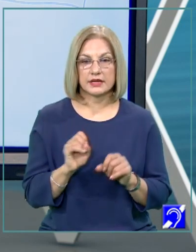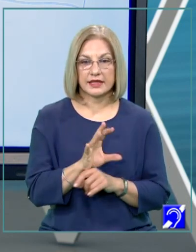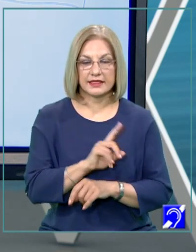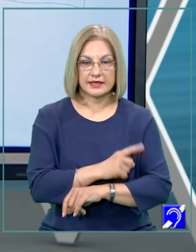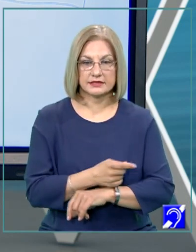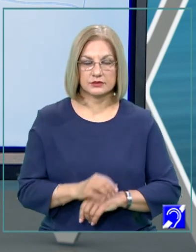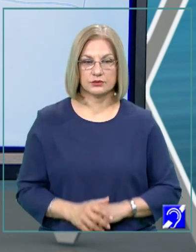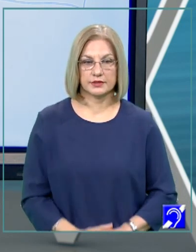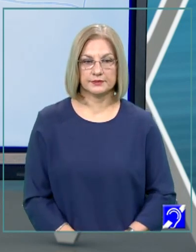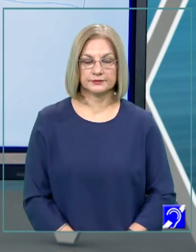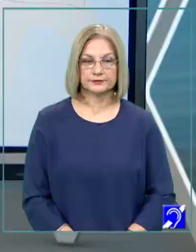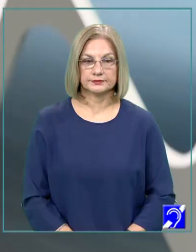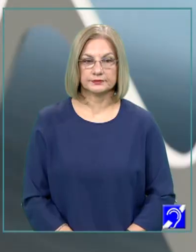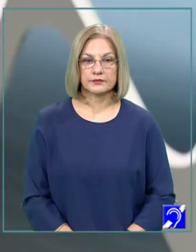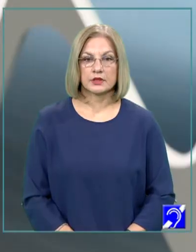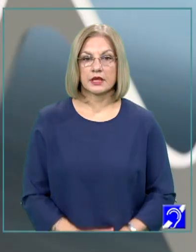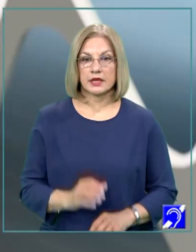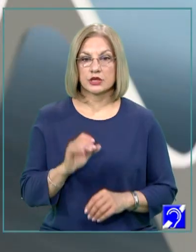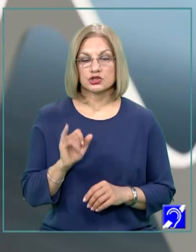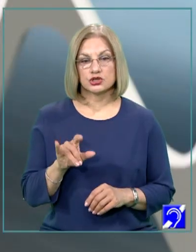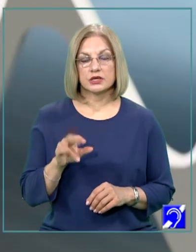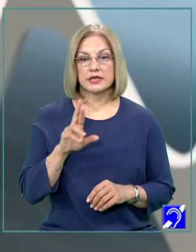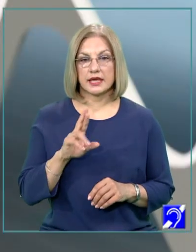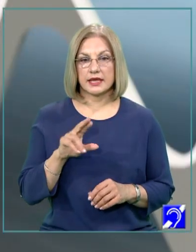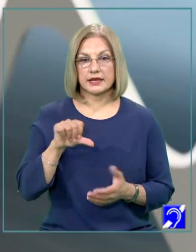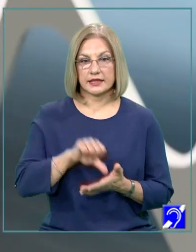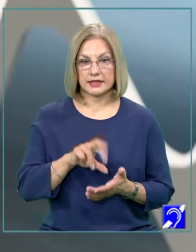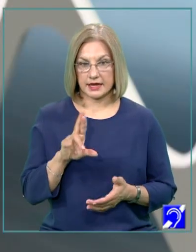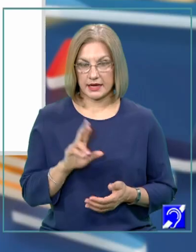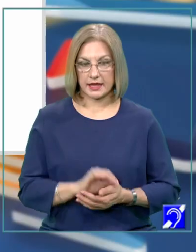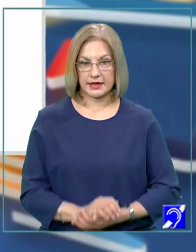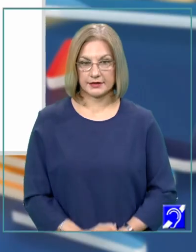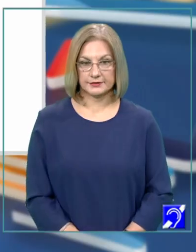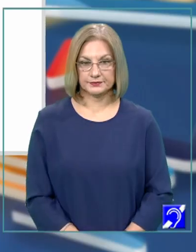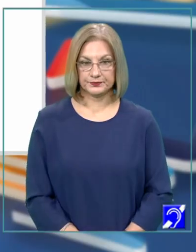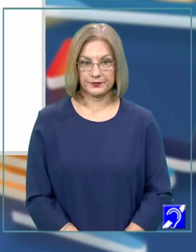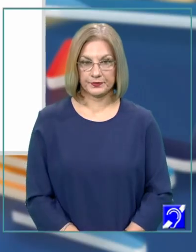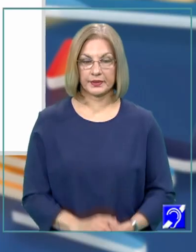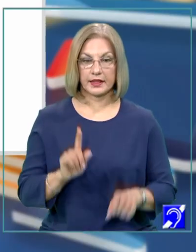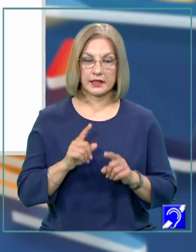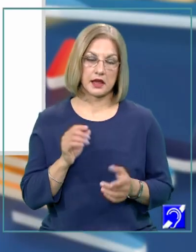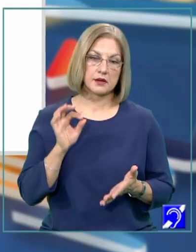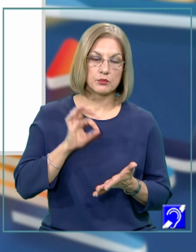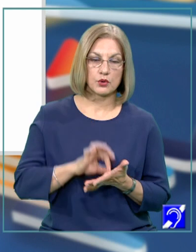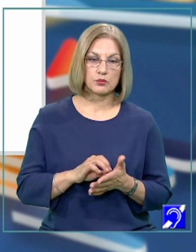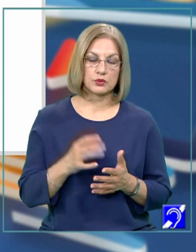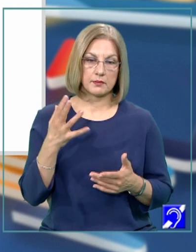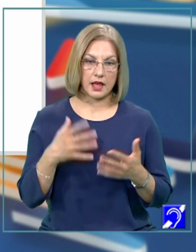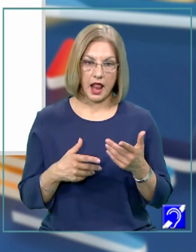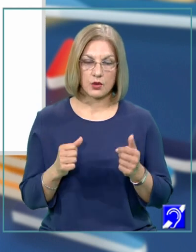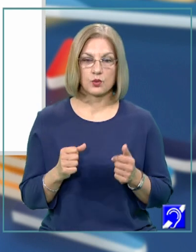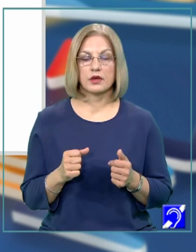de tensiune electromotoare e și rezistență internă r dacă ne propunem să calculăm